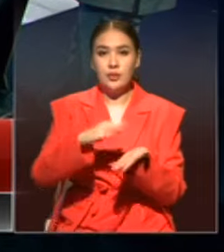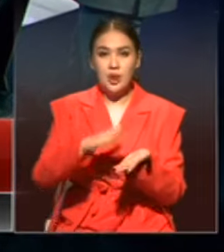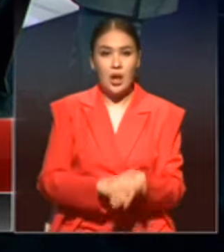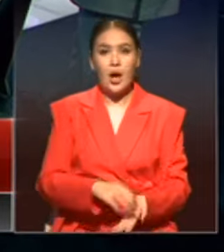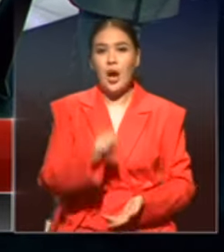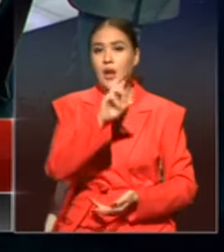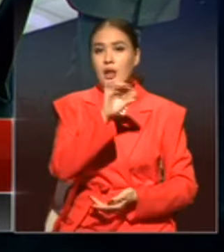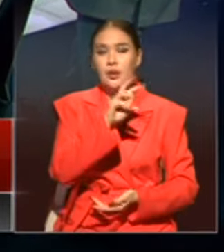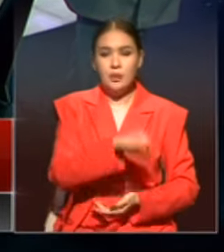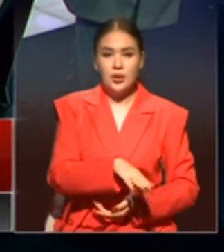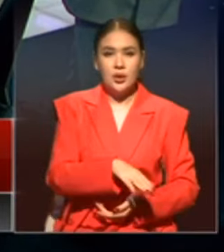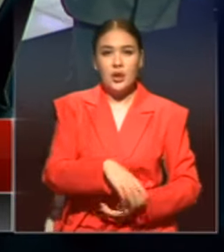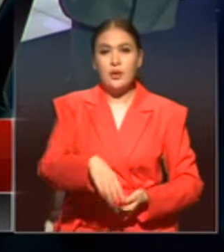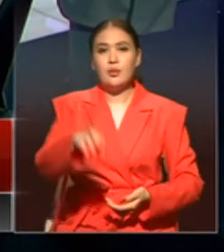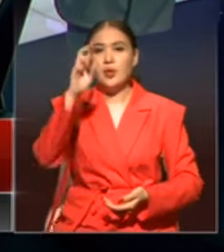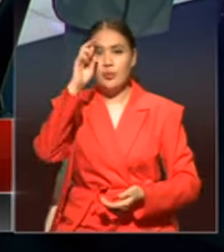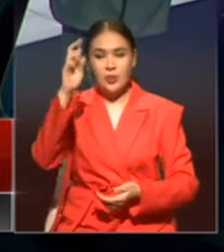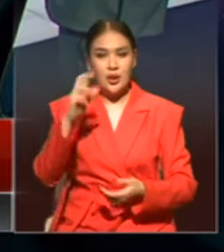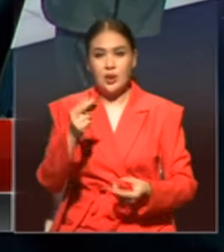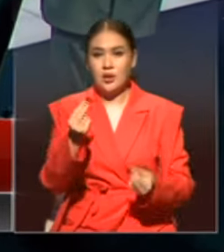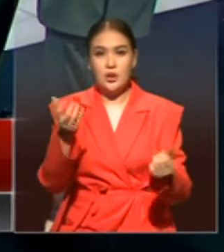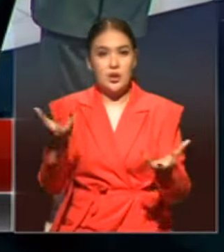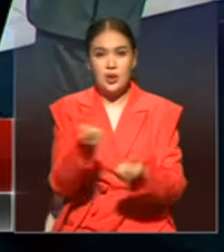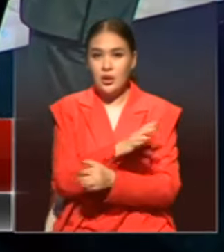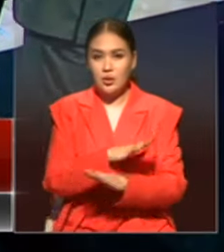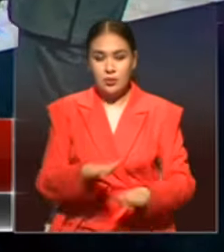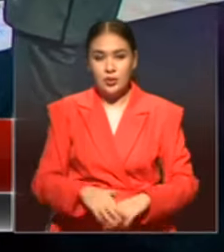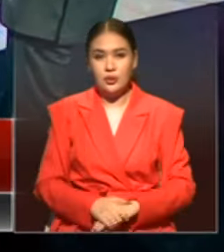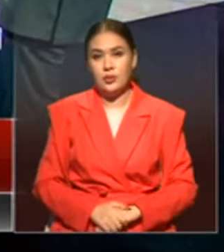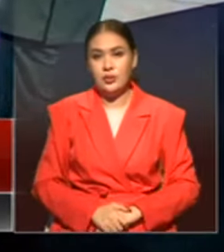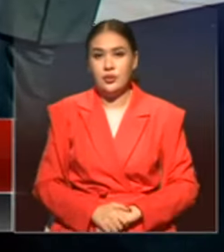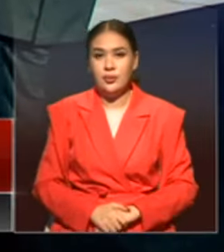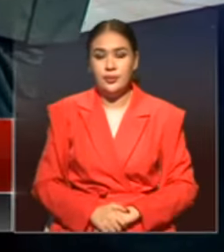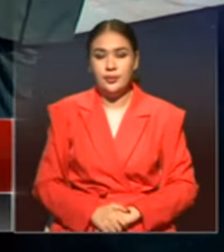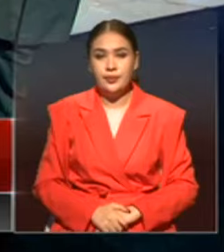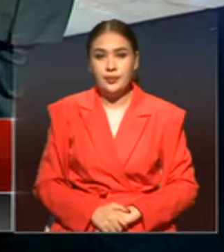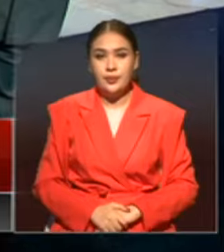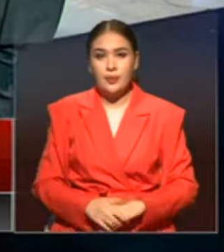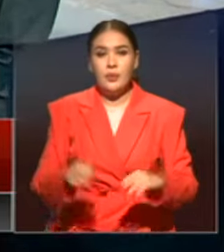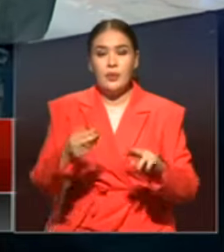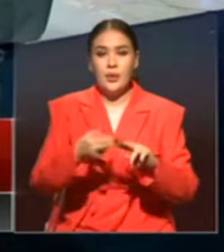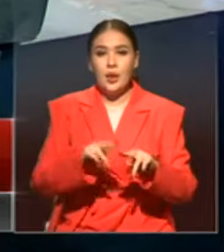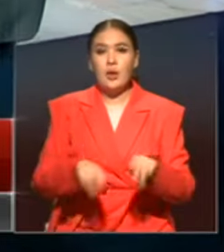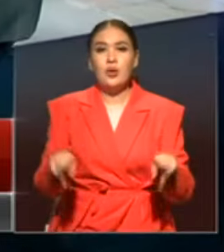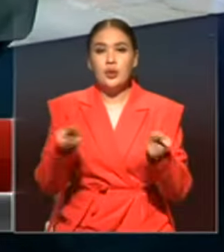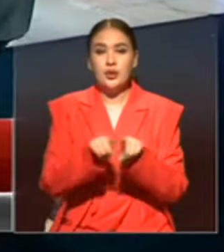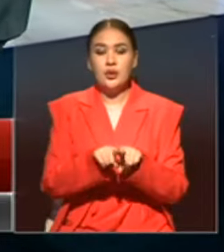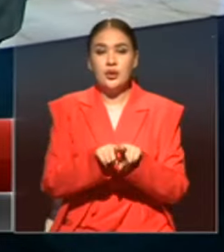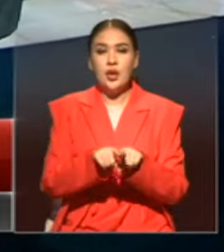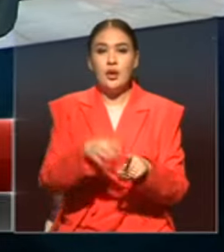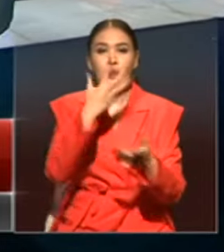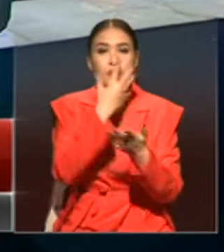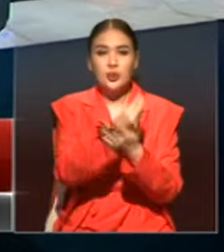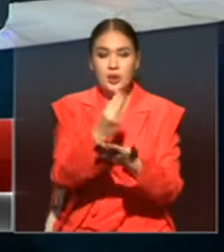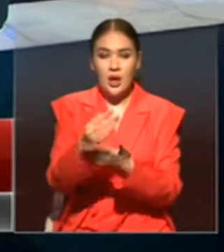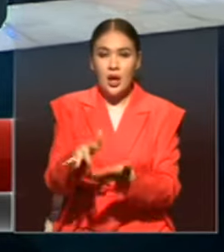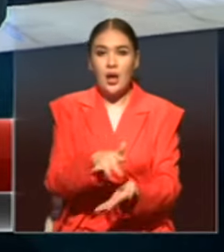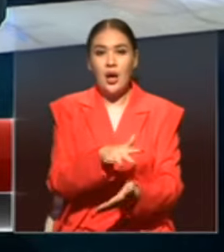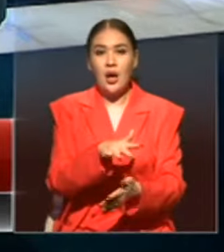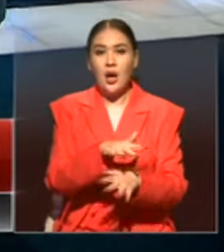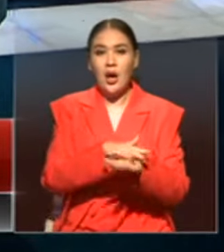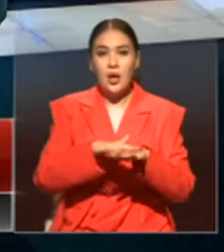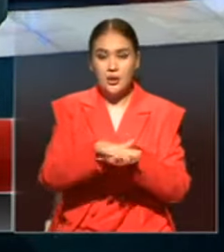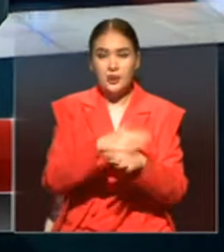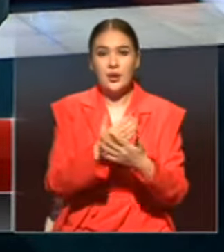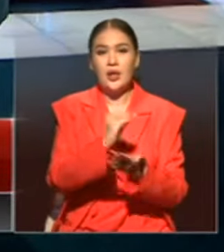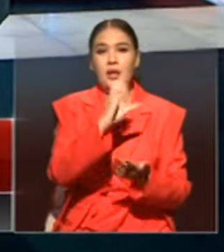те алмайды. Осы жерде басын ашып айтып кетейік. Бұл жерде бұл тендерді ұтып алған ұйым алады. Тендерді осы ауданға тиесілі халықтан, мысалы, егер де Есіл